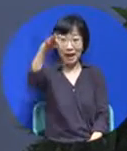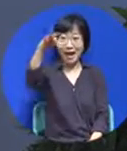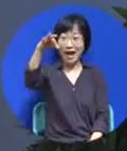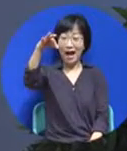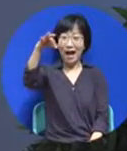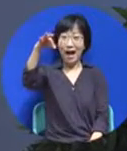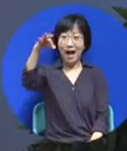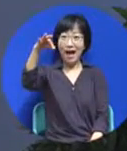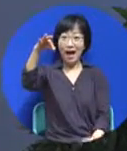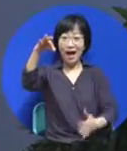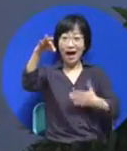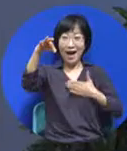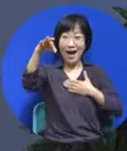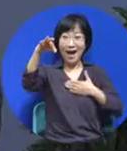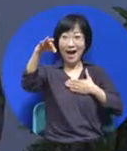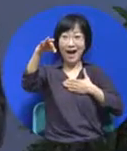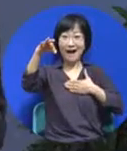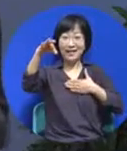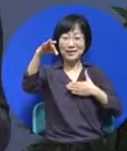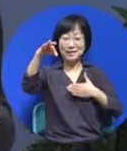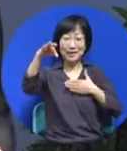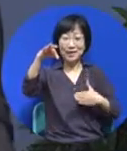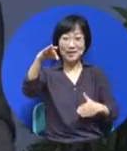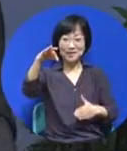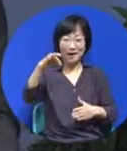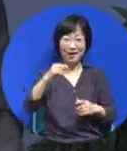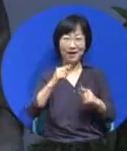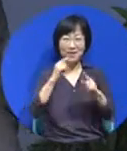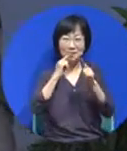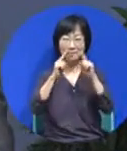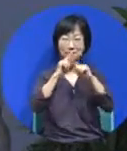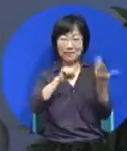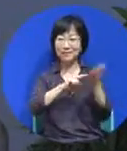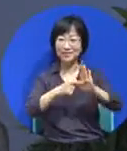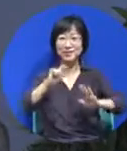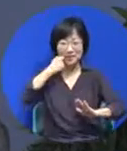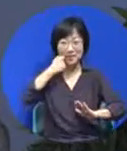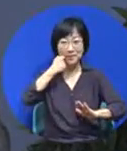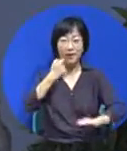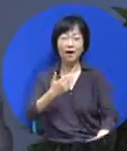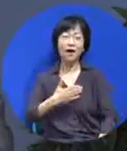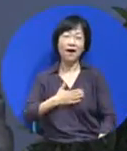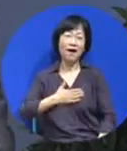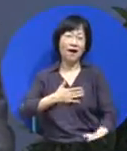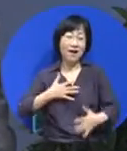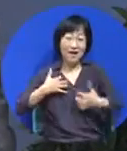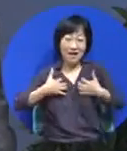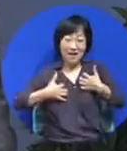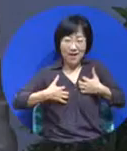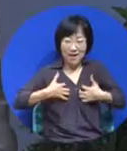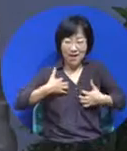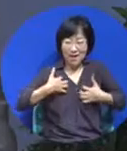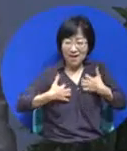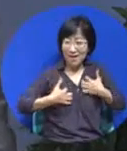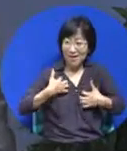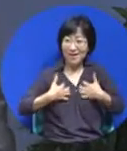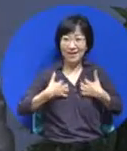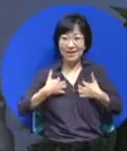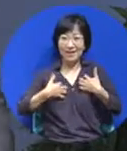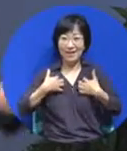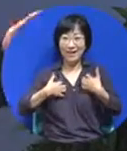기분을 잘 표현을 못하게 하기 기분이 굉장히 좋더라고요. I picked up that bill. It was a large amount of money and I cannot express to you how excited